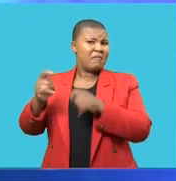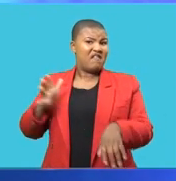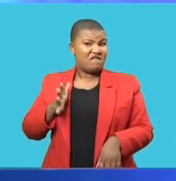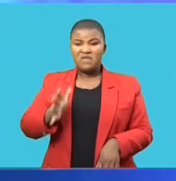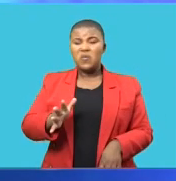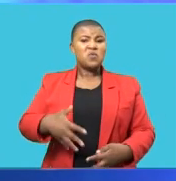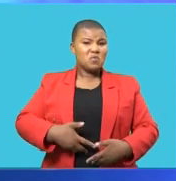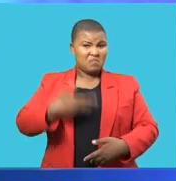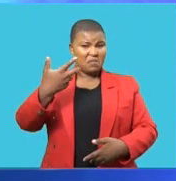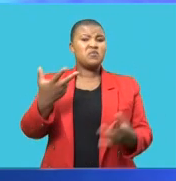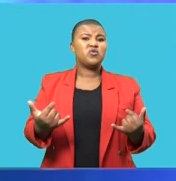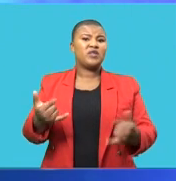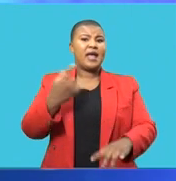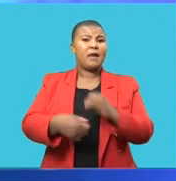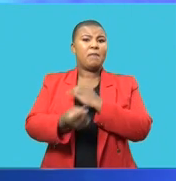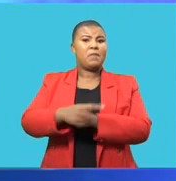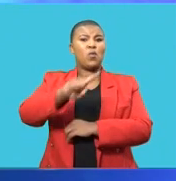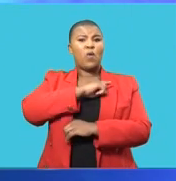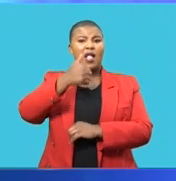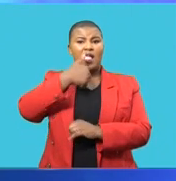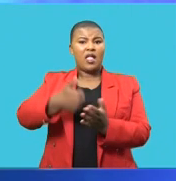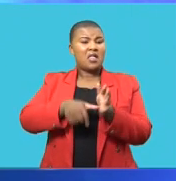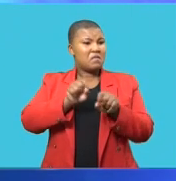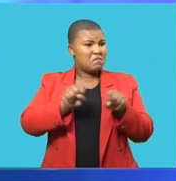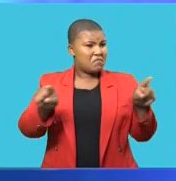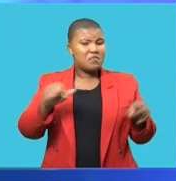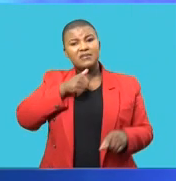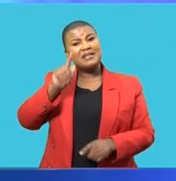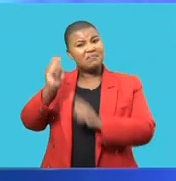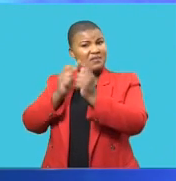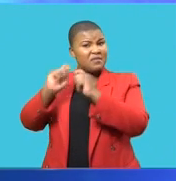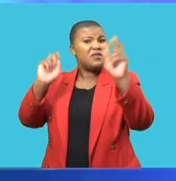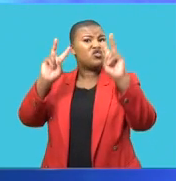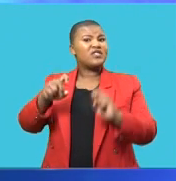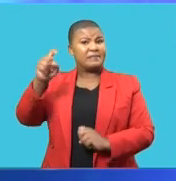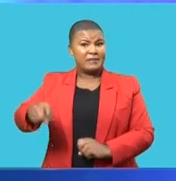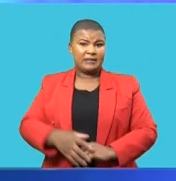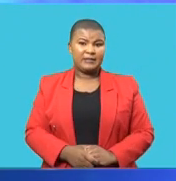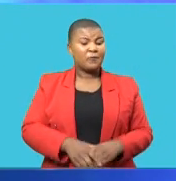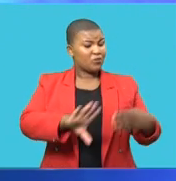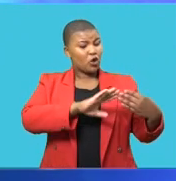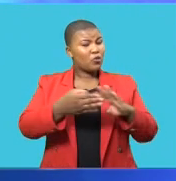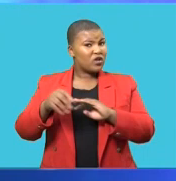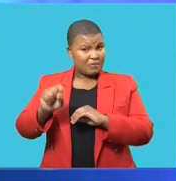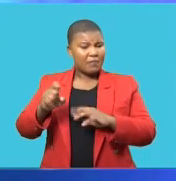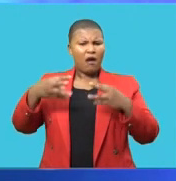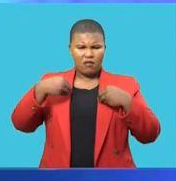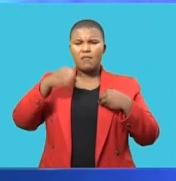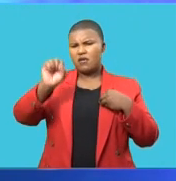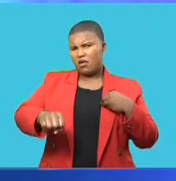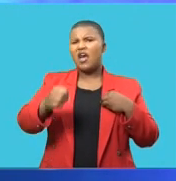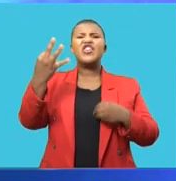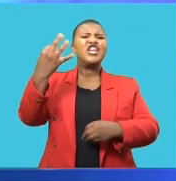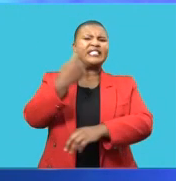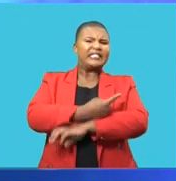ho ya nehelana ka lengolo la bona la ditletlebo, mabapi le phepelo ya motlakase. Baahi ba bolela ha ba hlotse matsatsi a mararo